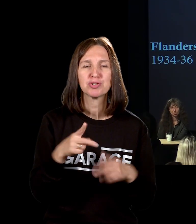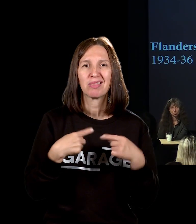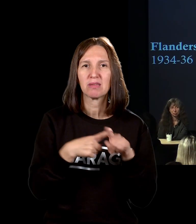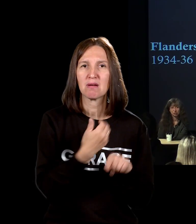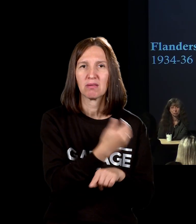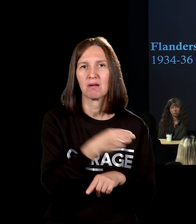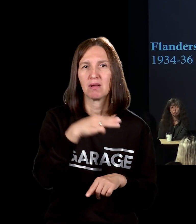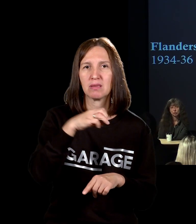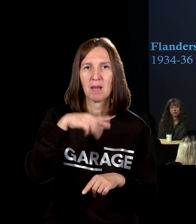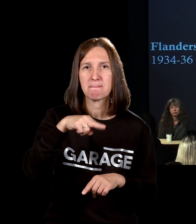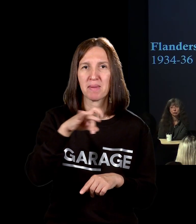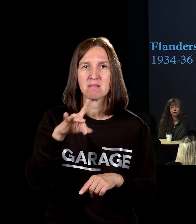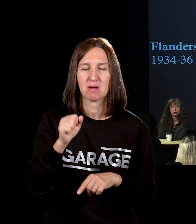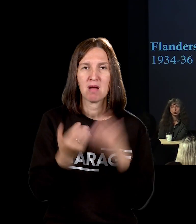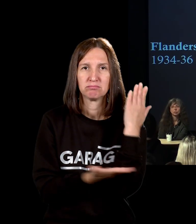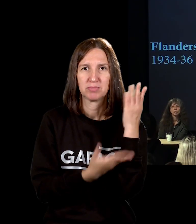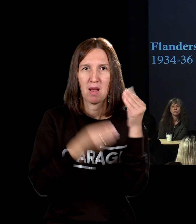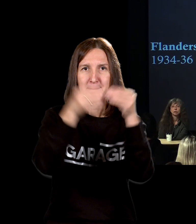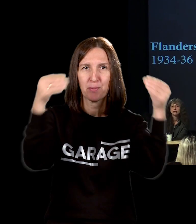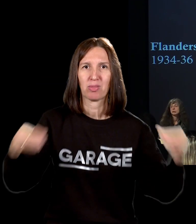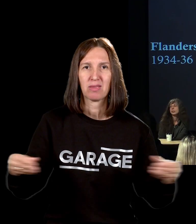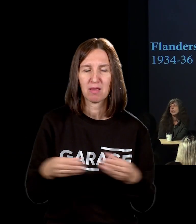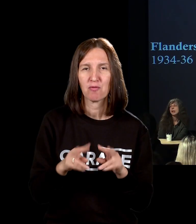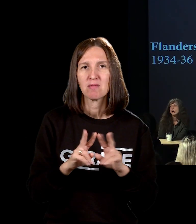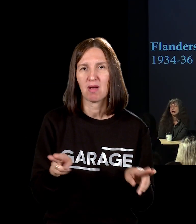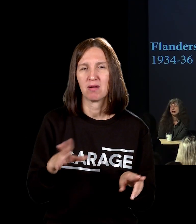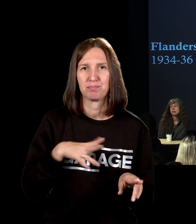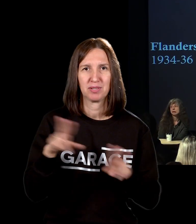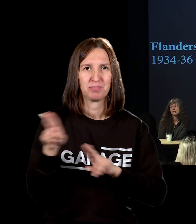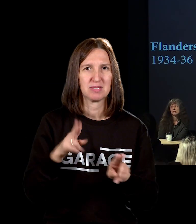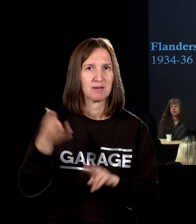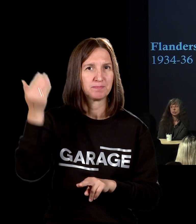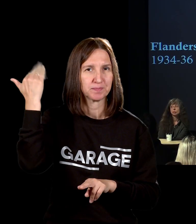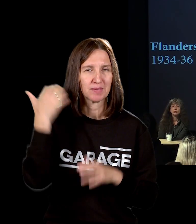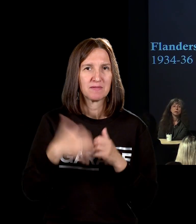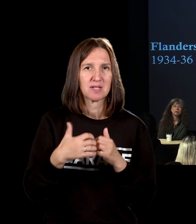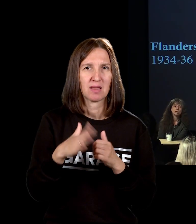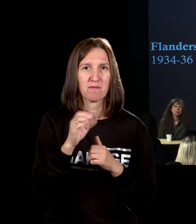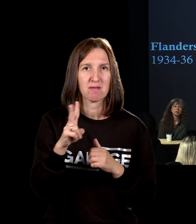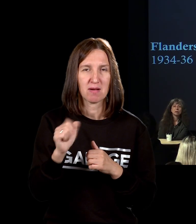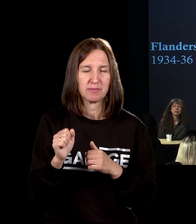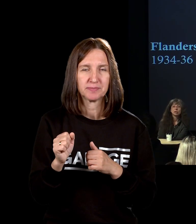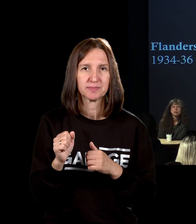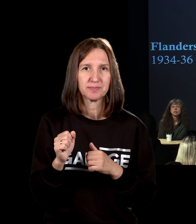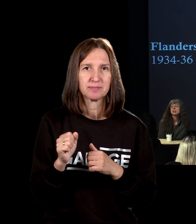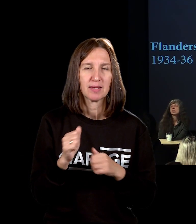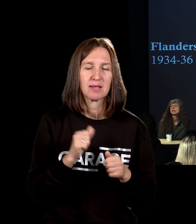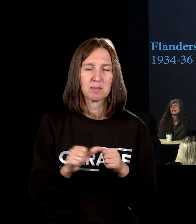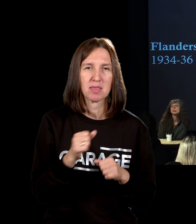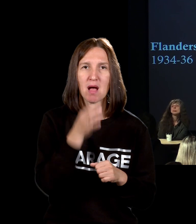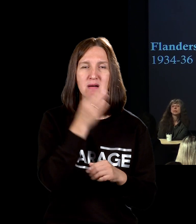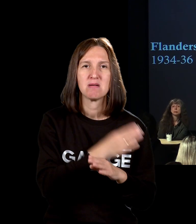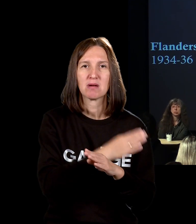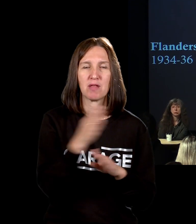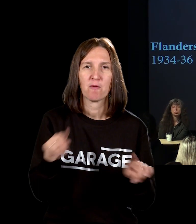же технике, темперы, по-моему, по дереву, в той же технике, в которой писались все средневековые, ранние